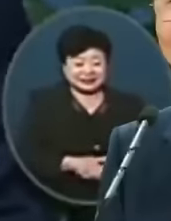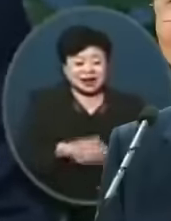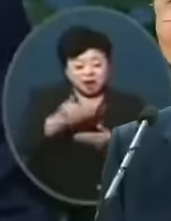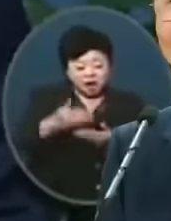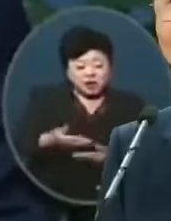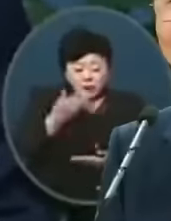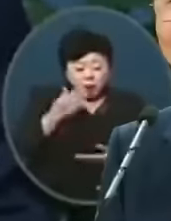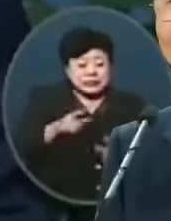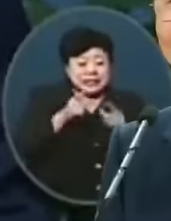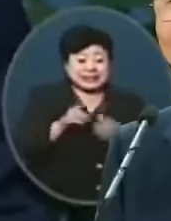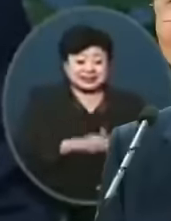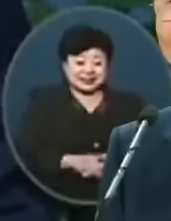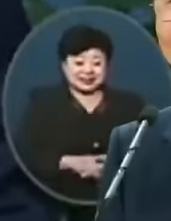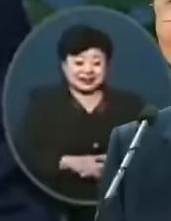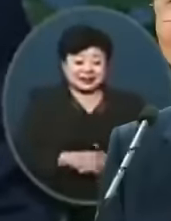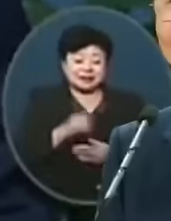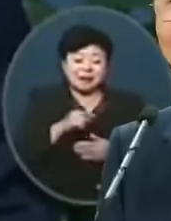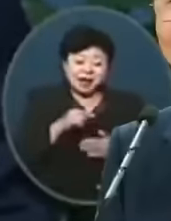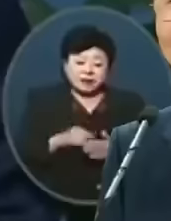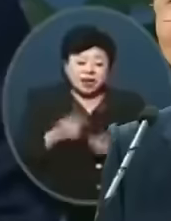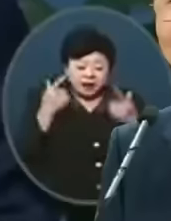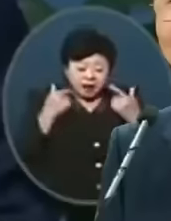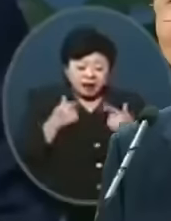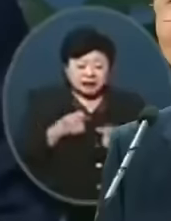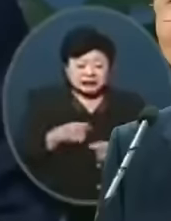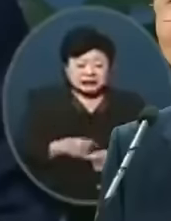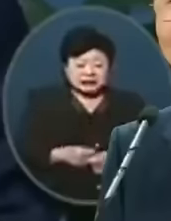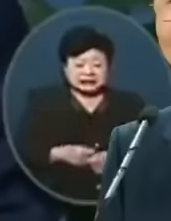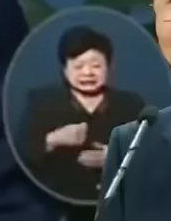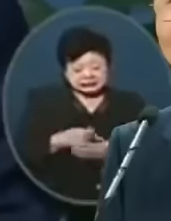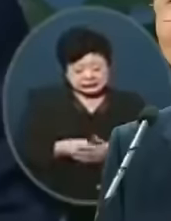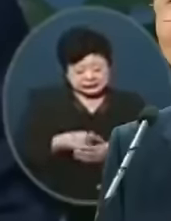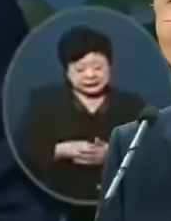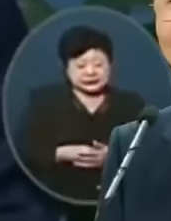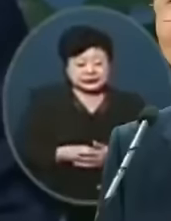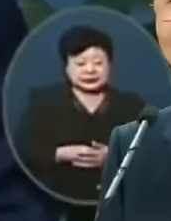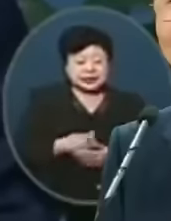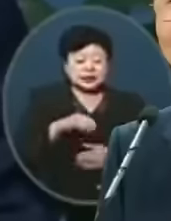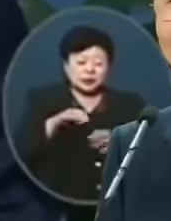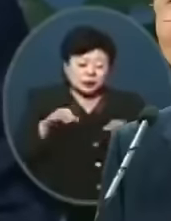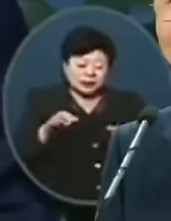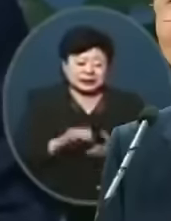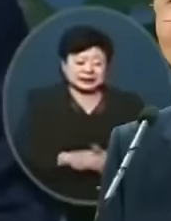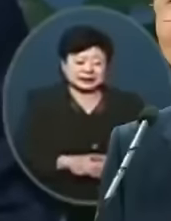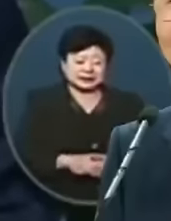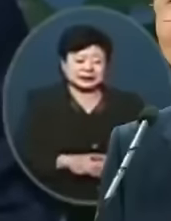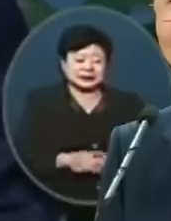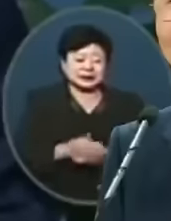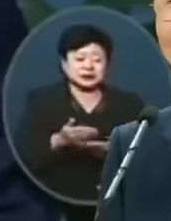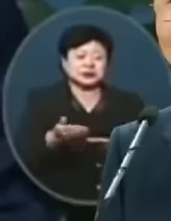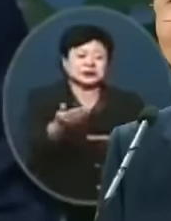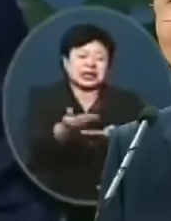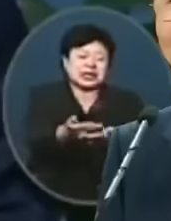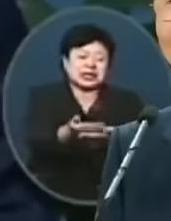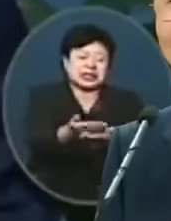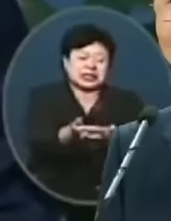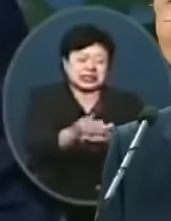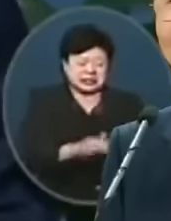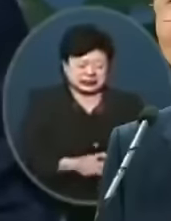얻어먹고 살 때 마음이 언제나 씁쓸했습니다. 가는 곳마다 손을 내밀고